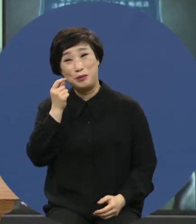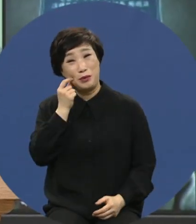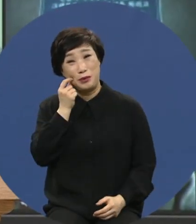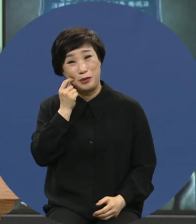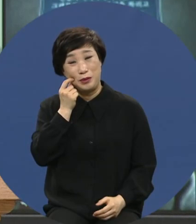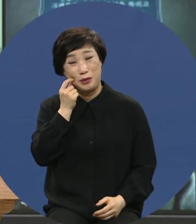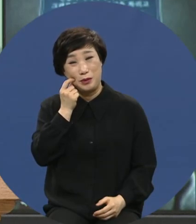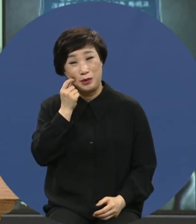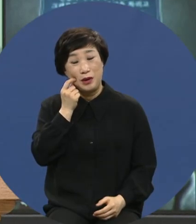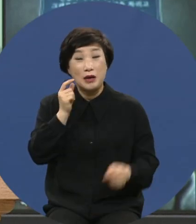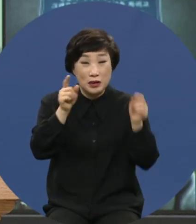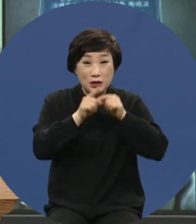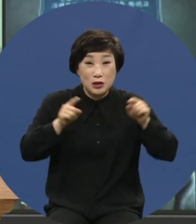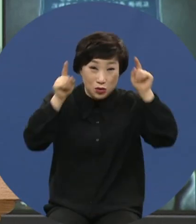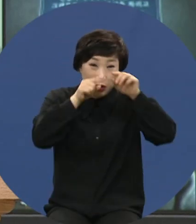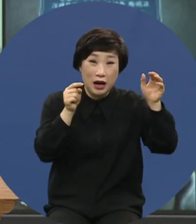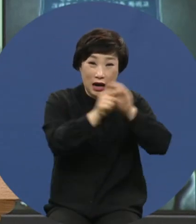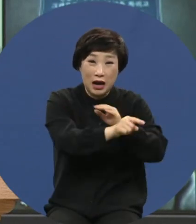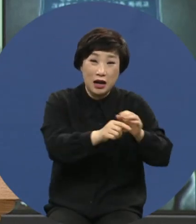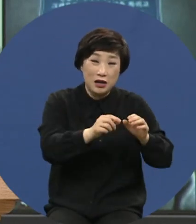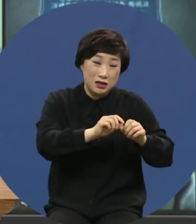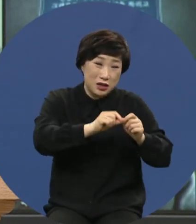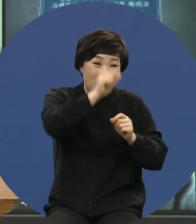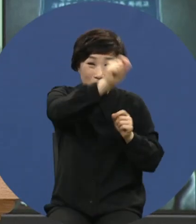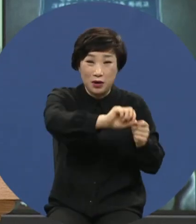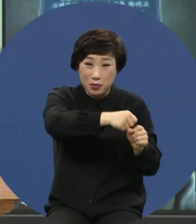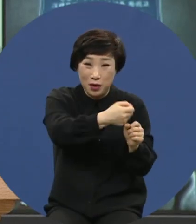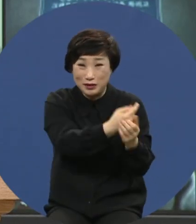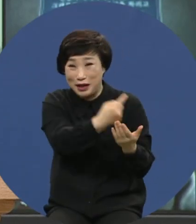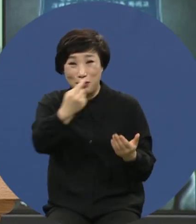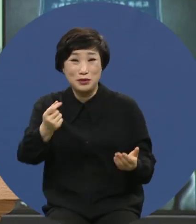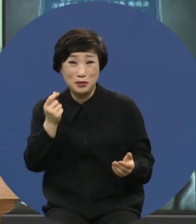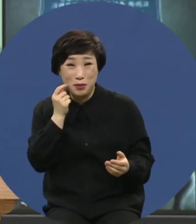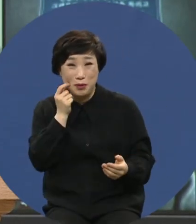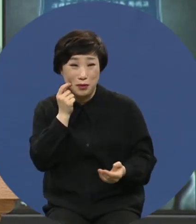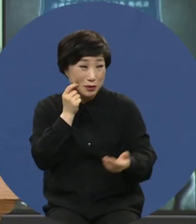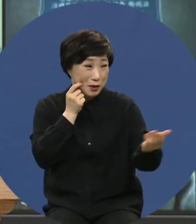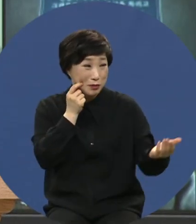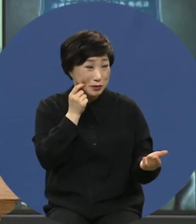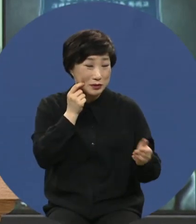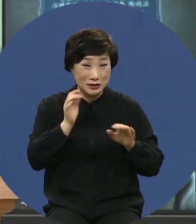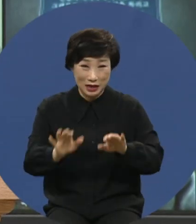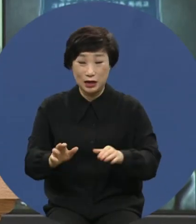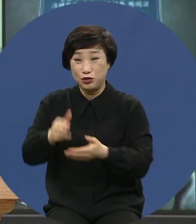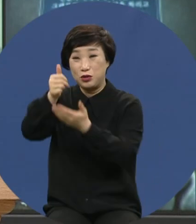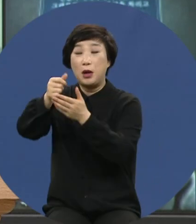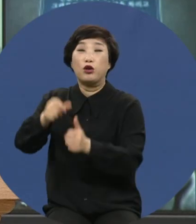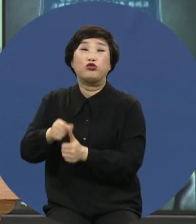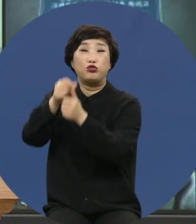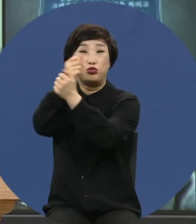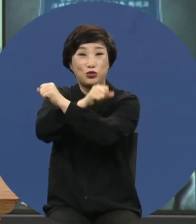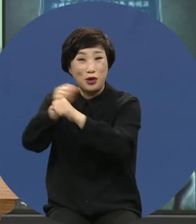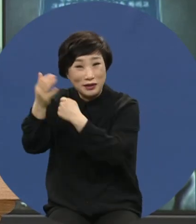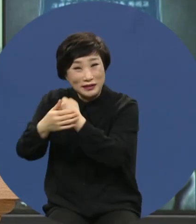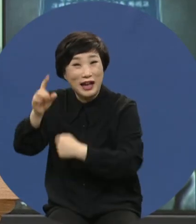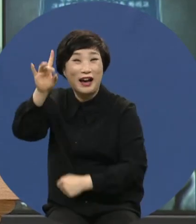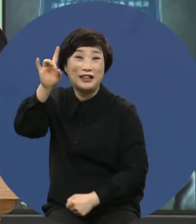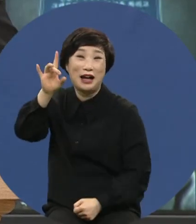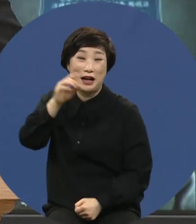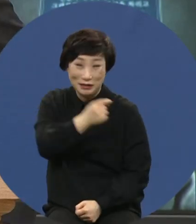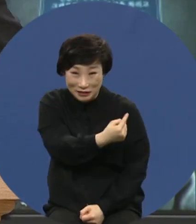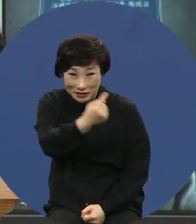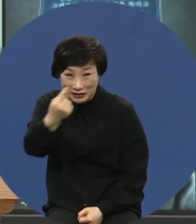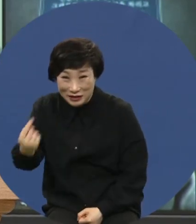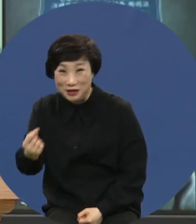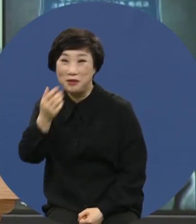것, 지옥의 영원한 형벌에서 나올 수 없는 것, 우리 주님의 구속된